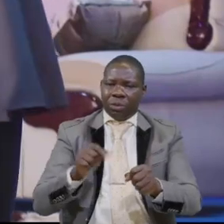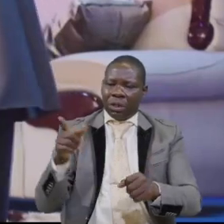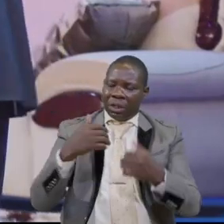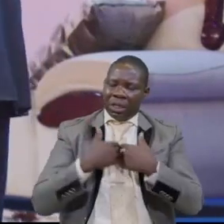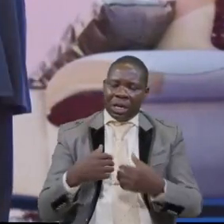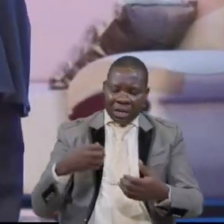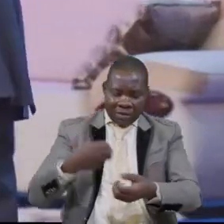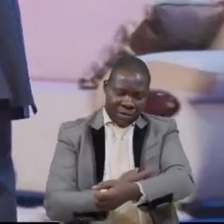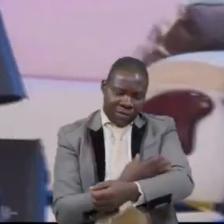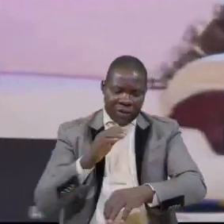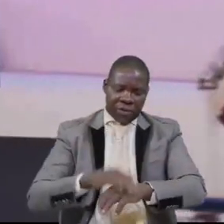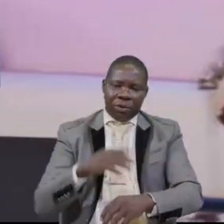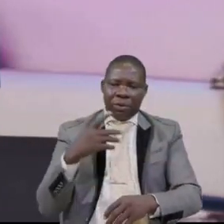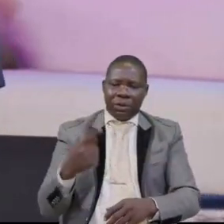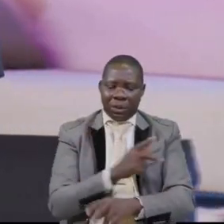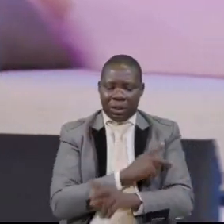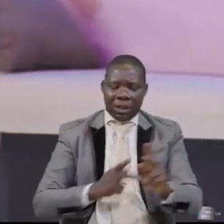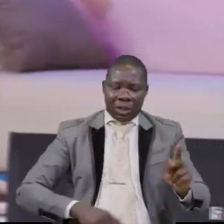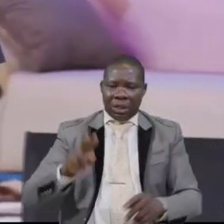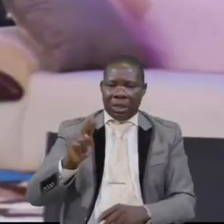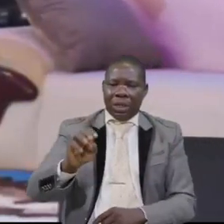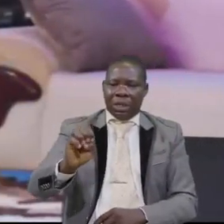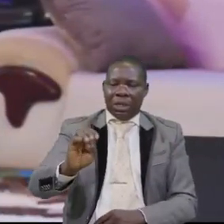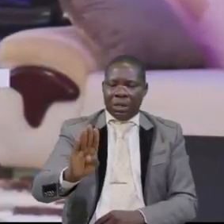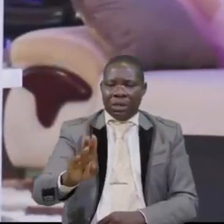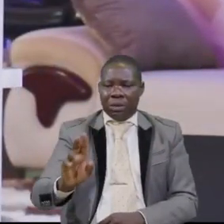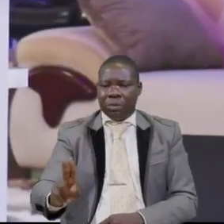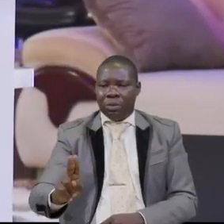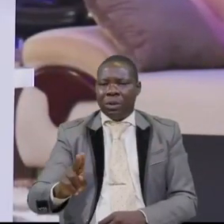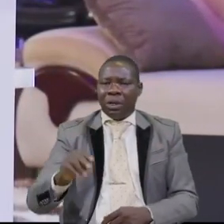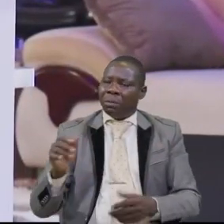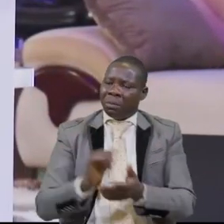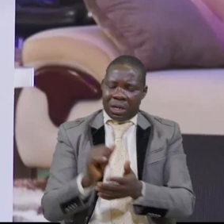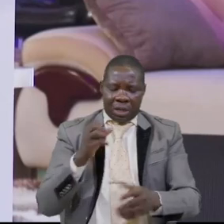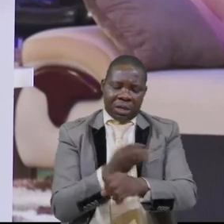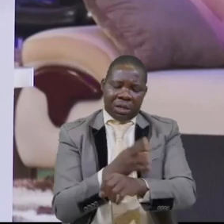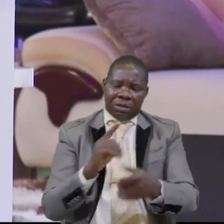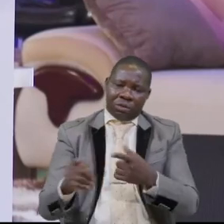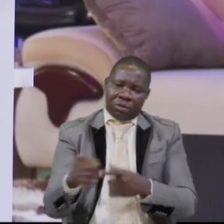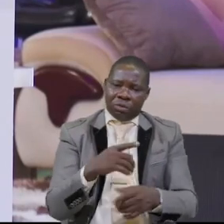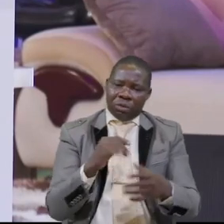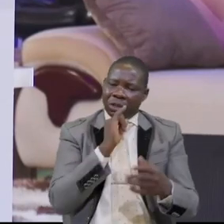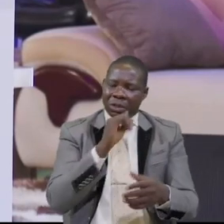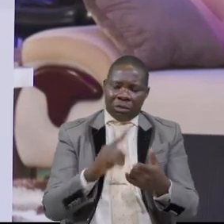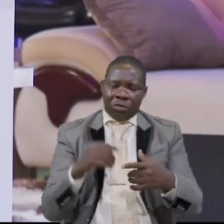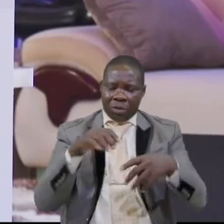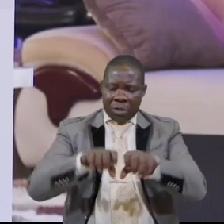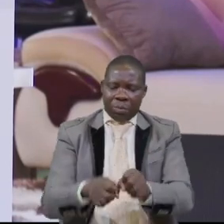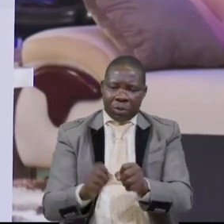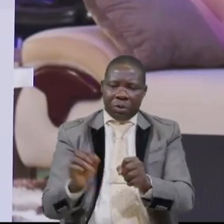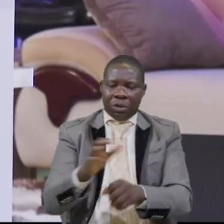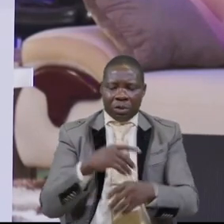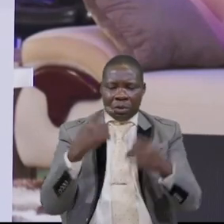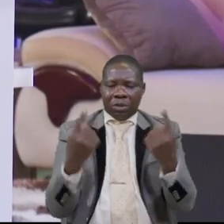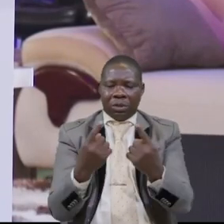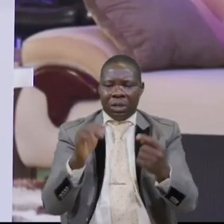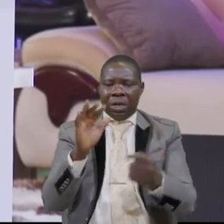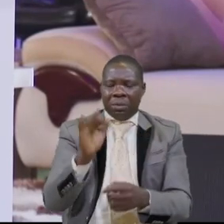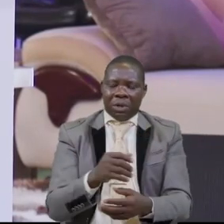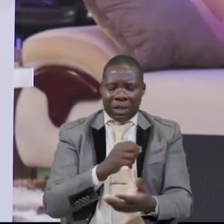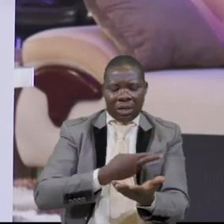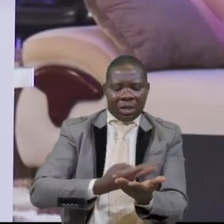Il a dit, oh, mon conseil pour toi est le suivant. Il faut briser tes péchés par la justice